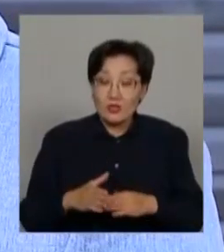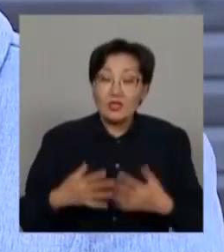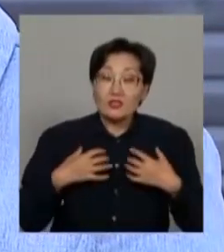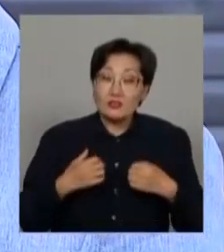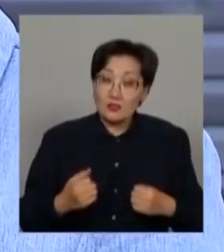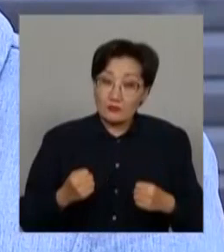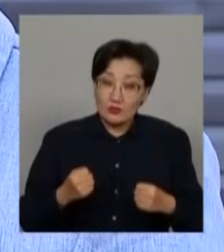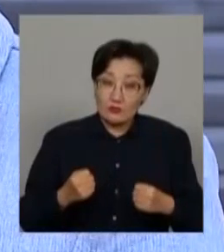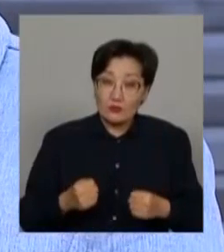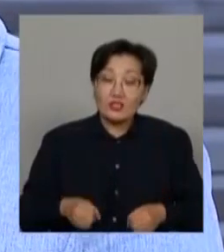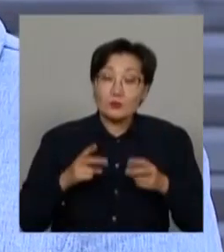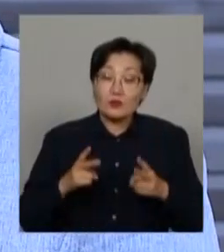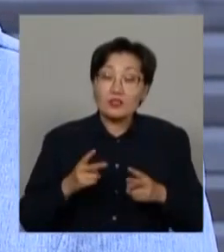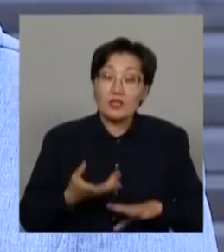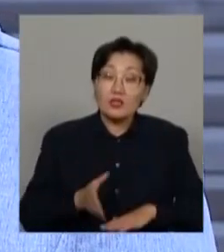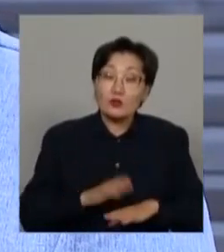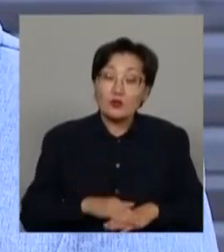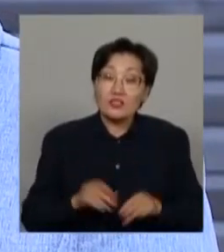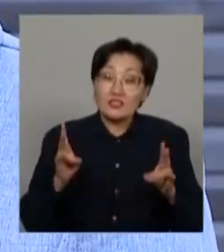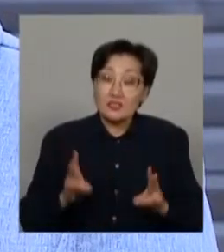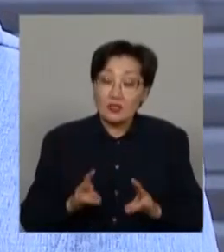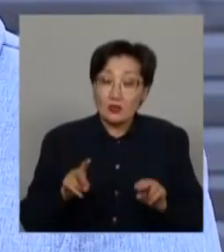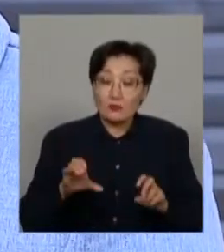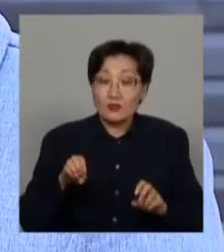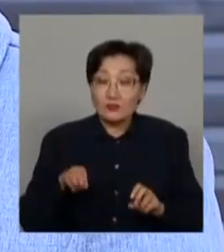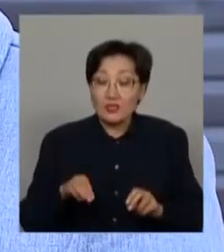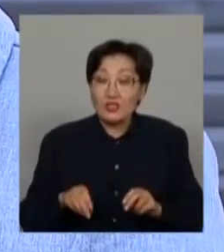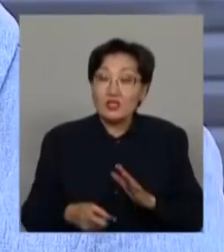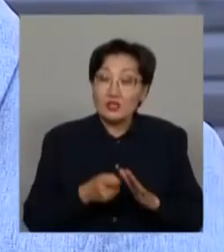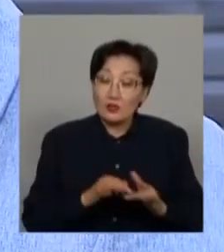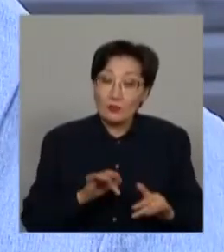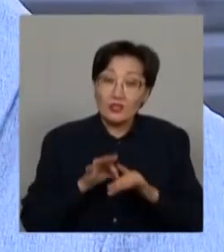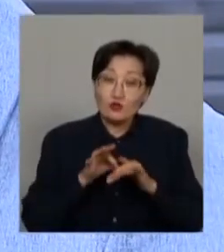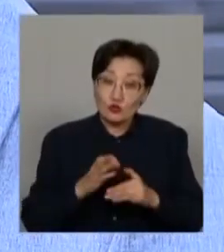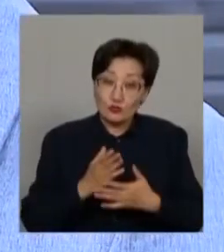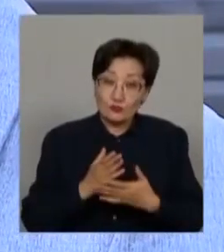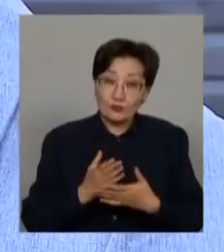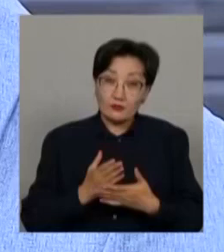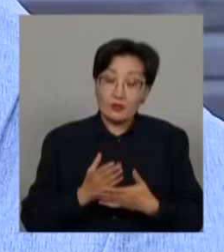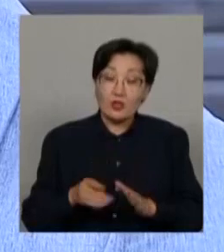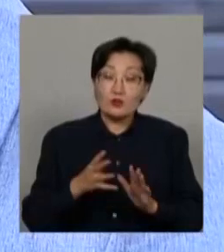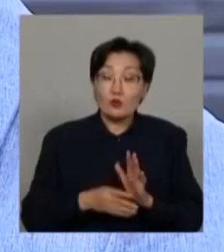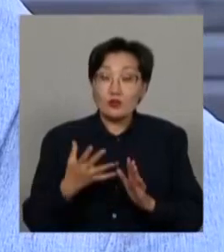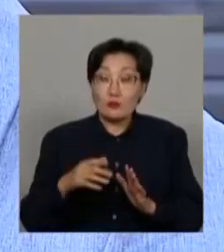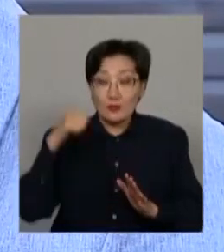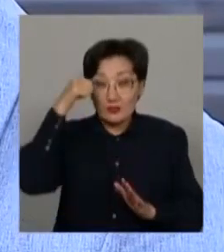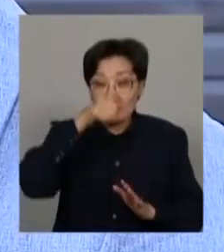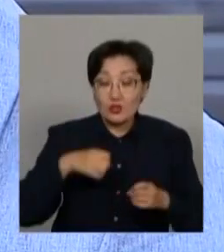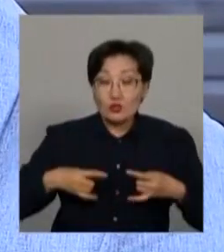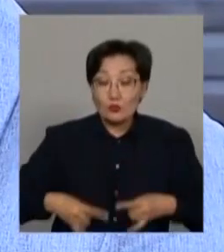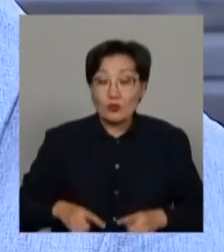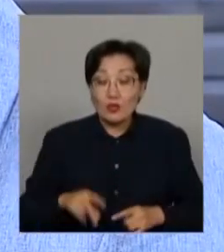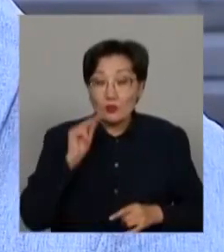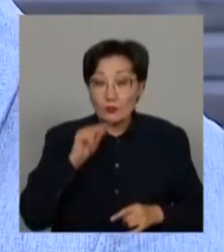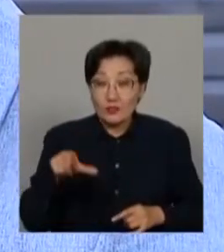Денсаулыққа қасақана ауыр зиян келтіру бабы бойынша тергеу амалдарын жүргізуде. 95-ші жылы туылған